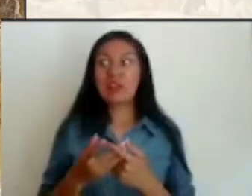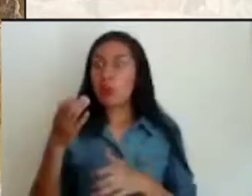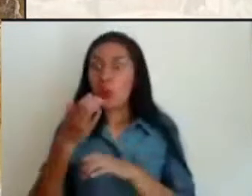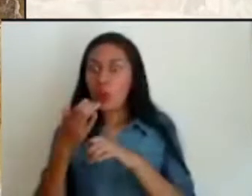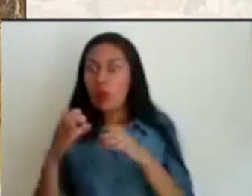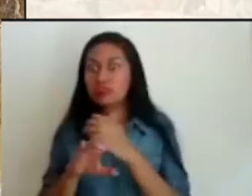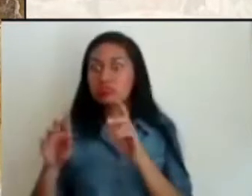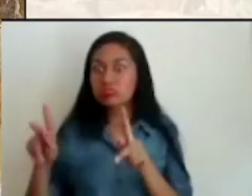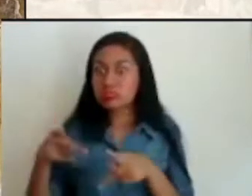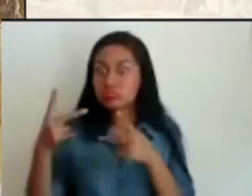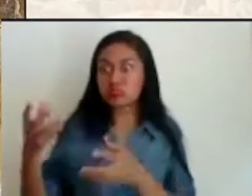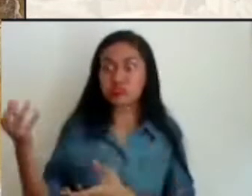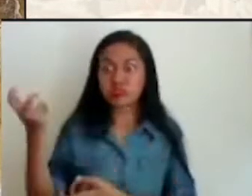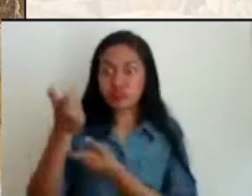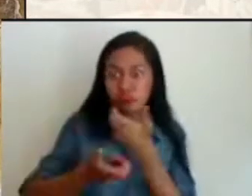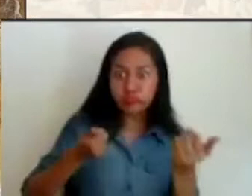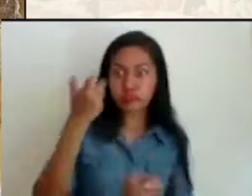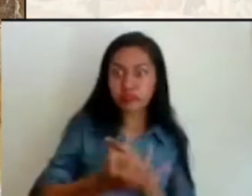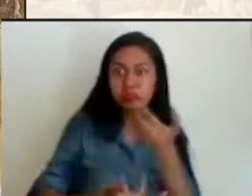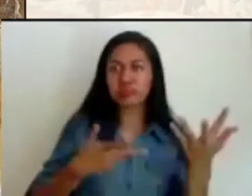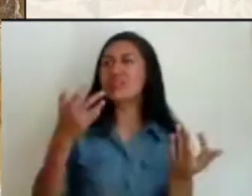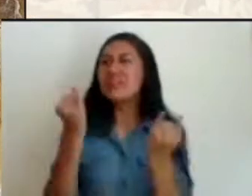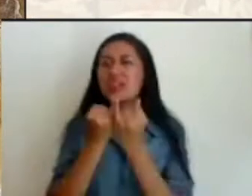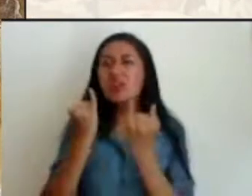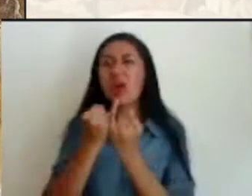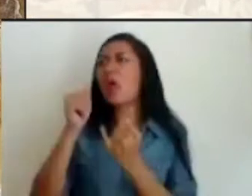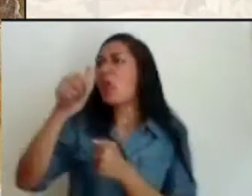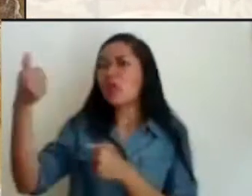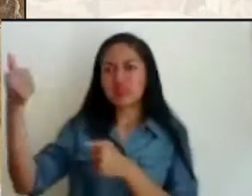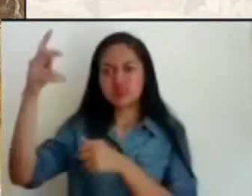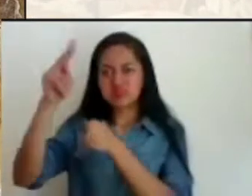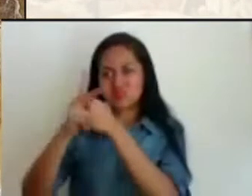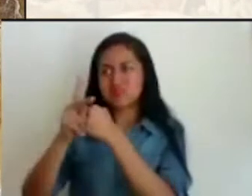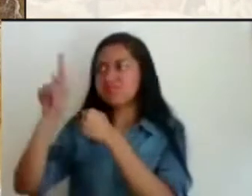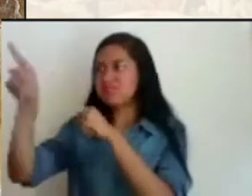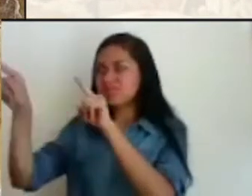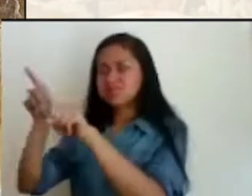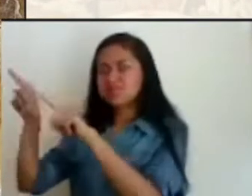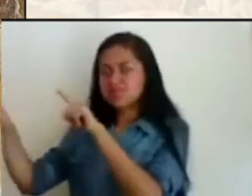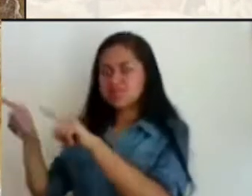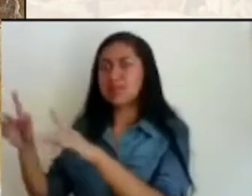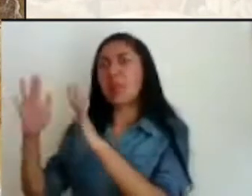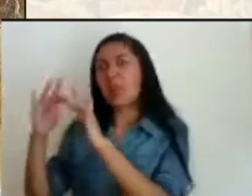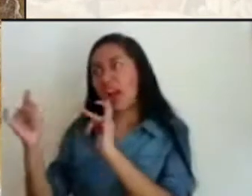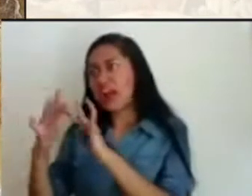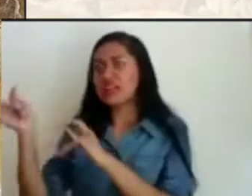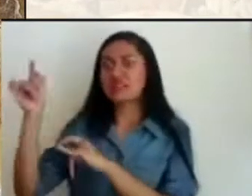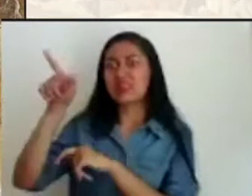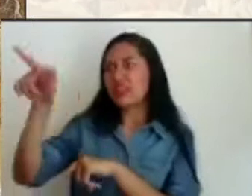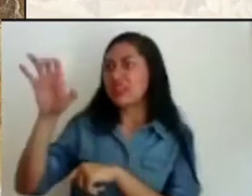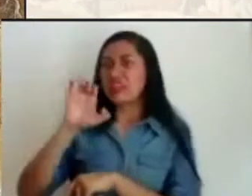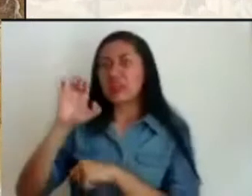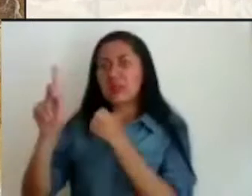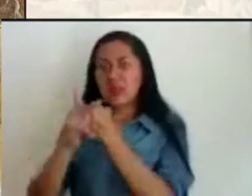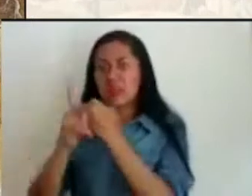la República Pátava, con los puertos comerciales de Francia, los intereses de España,